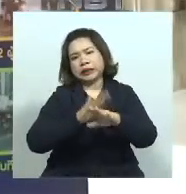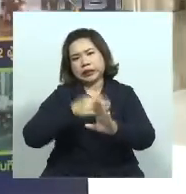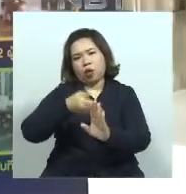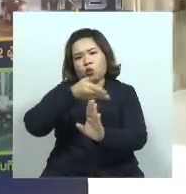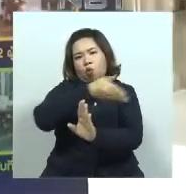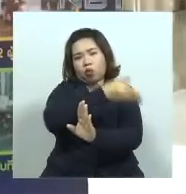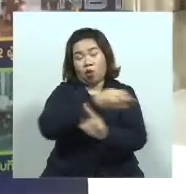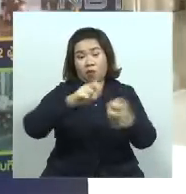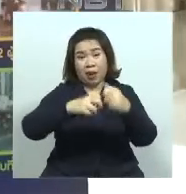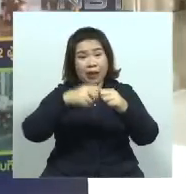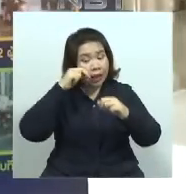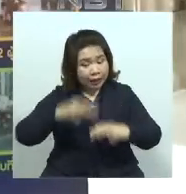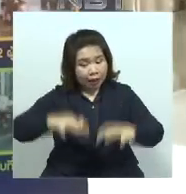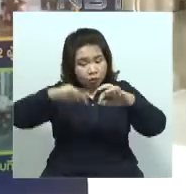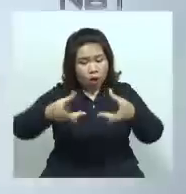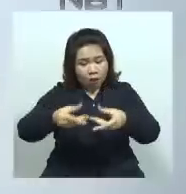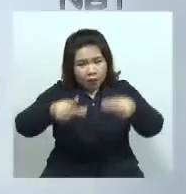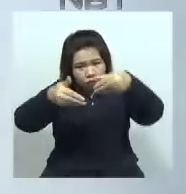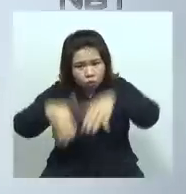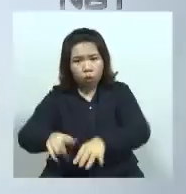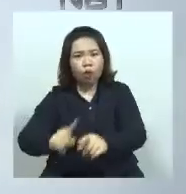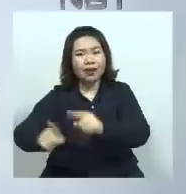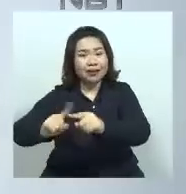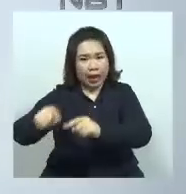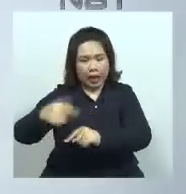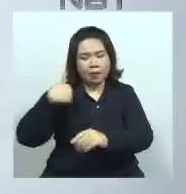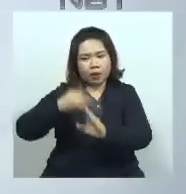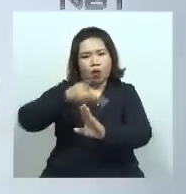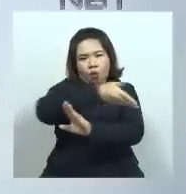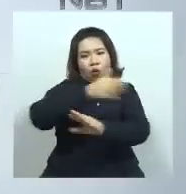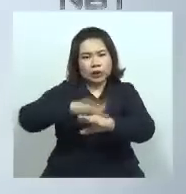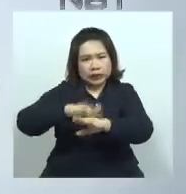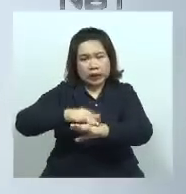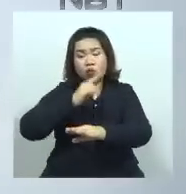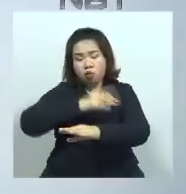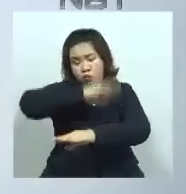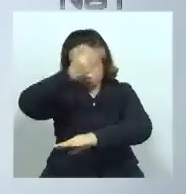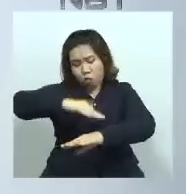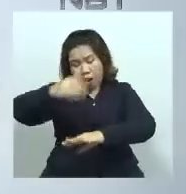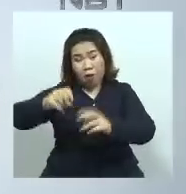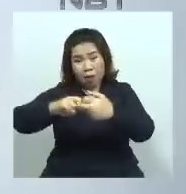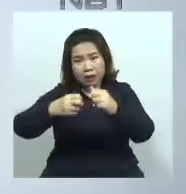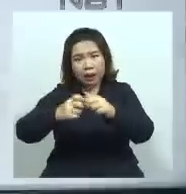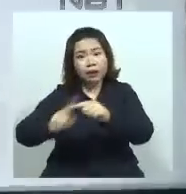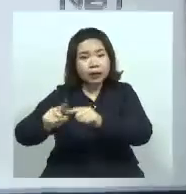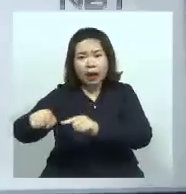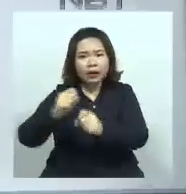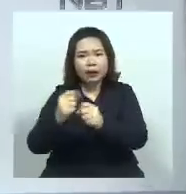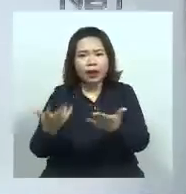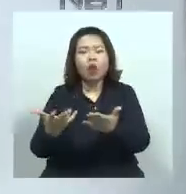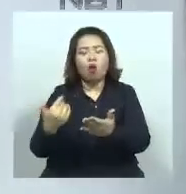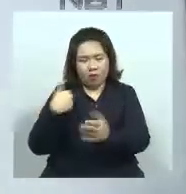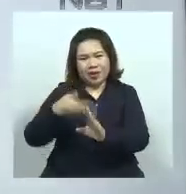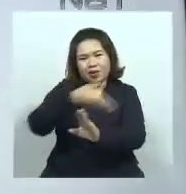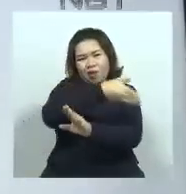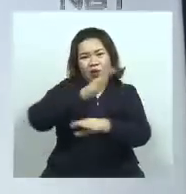สำหรับพื้นที่เสี่ยงอุทกภัยดินถล่มในบริเวณพื้นที่ลาดชันและพื้นที่ราบเชิงเขาเพื่อเป็นกลไกในการติดตามสถานการณ์พร้อมเฝ้าระวัง